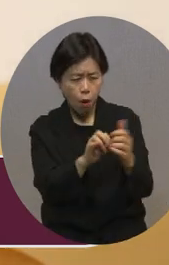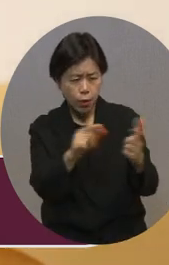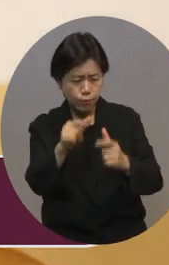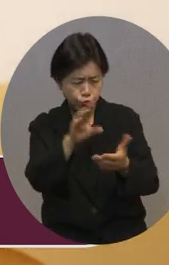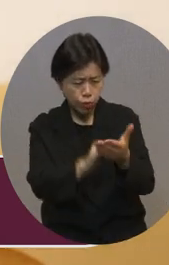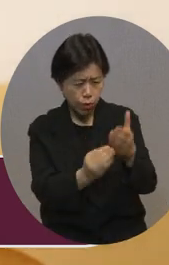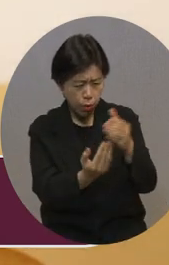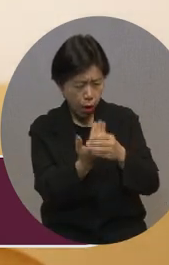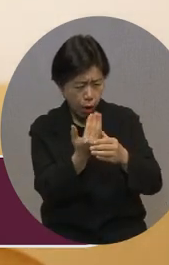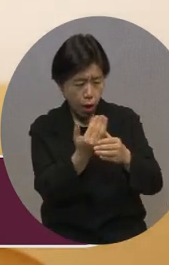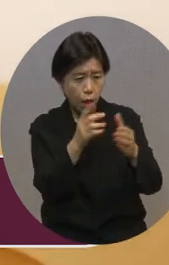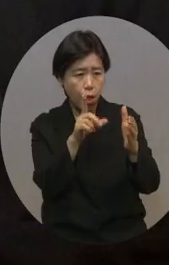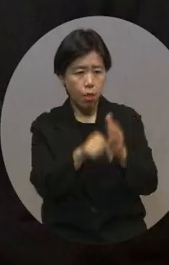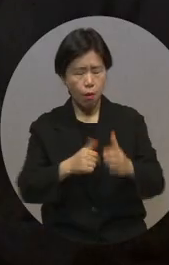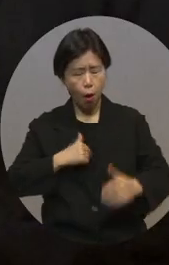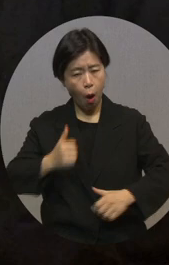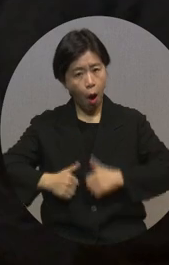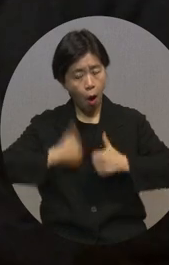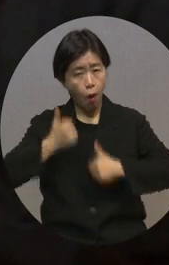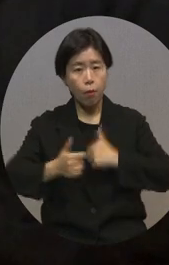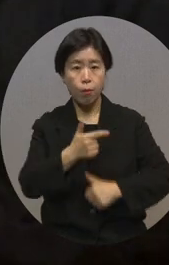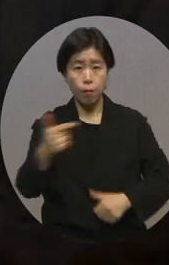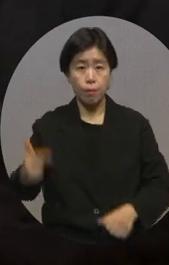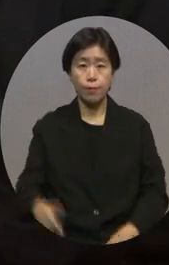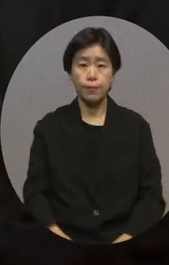보니까 그냥 무너져 내린 거죠.